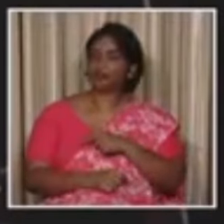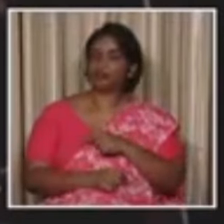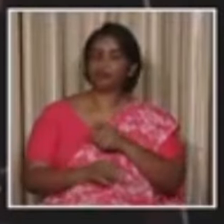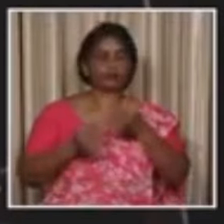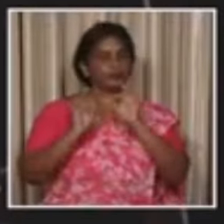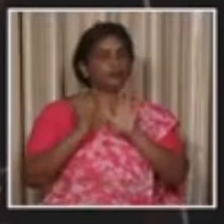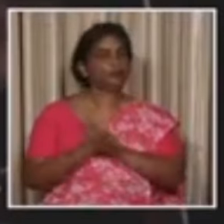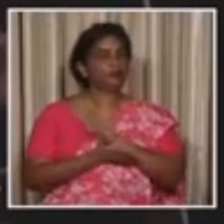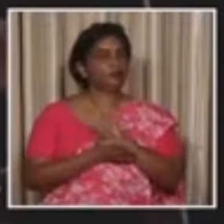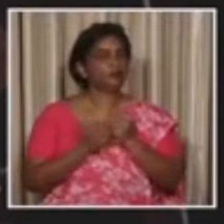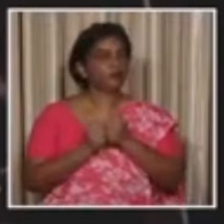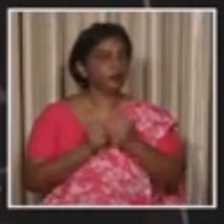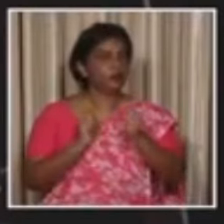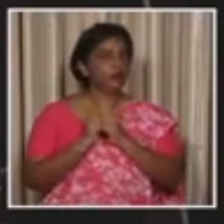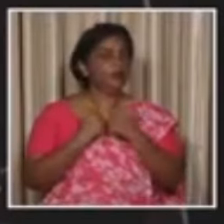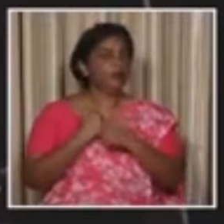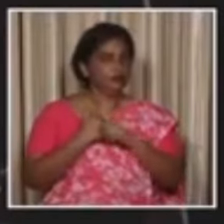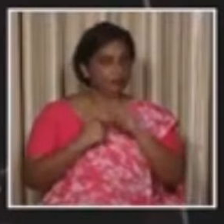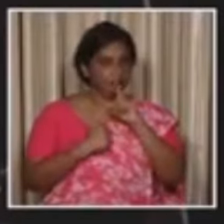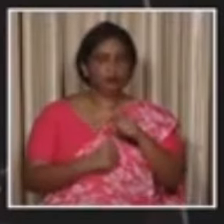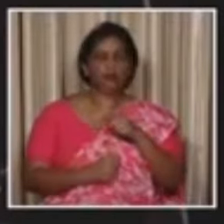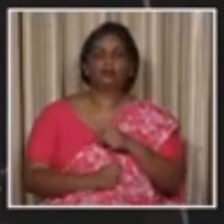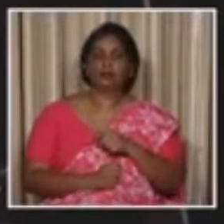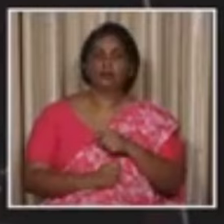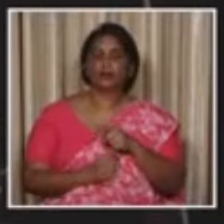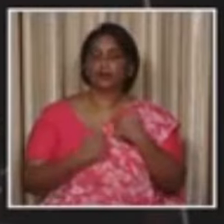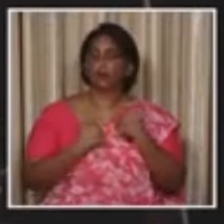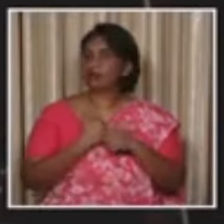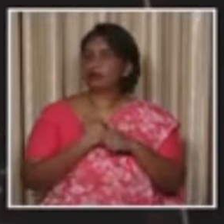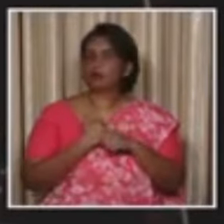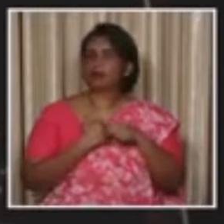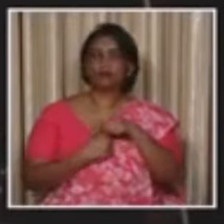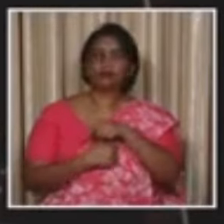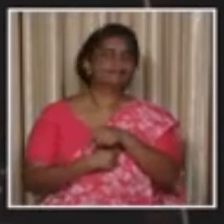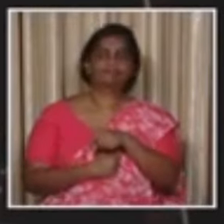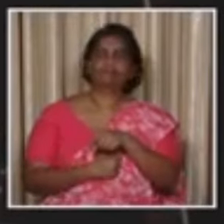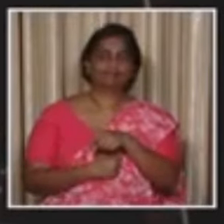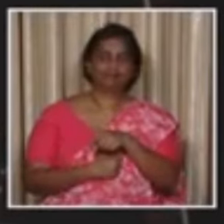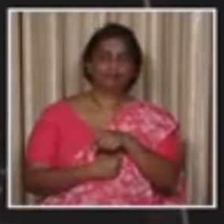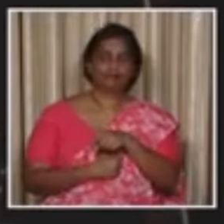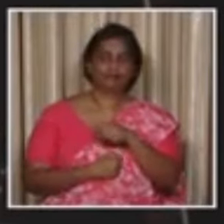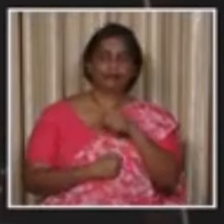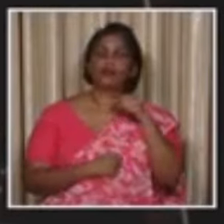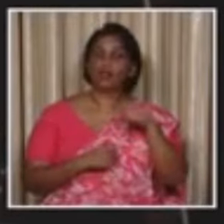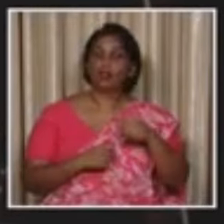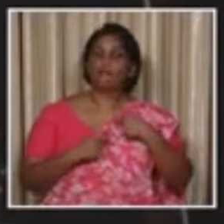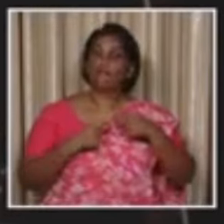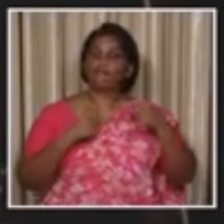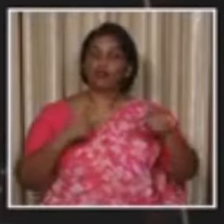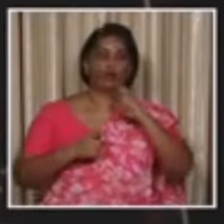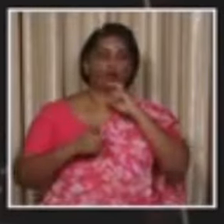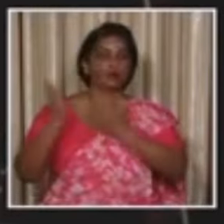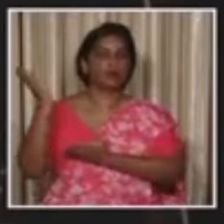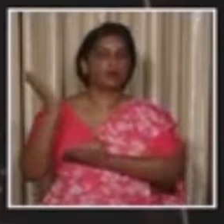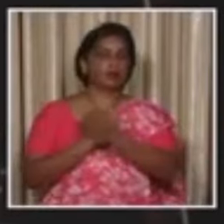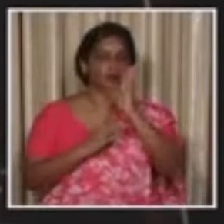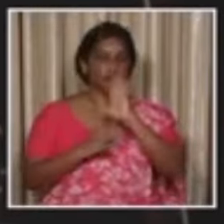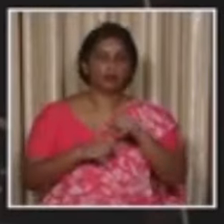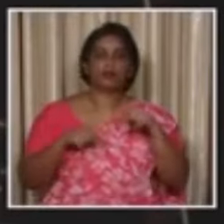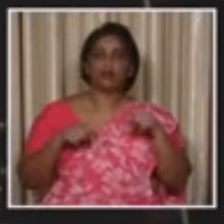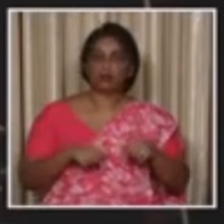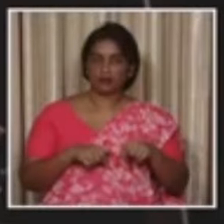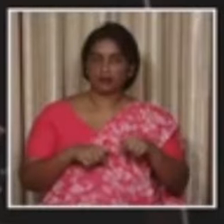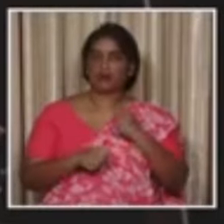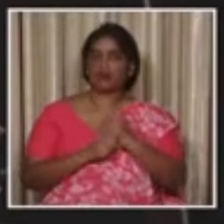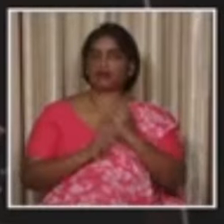නිවැරදි කරගන්න අවශ්‍ය වටපිටාව හදාගන්න කියලා වටපිටාව හදන එක නෙමෙයි කරේ. අපිට විරුද්ධව අධිකරණයට ගිහලා නඩු දාලා තියෙනවා මේ වෙනකොට